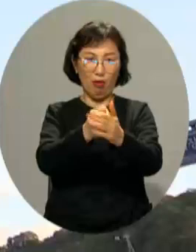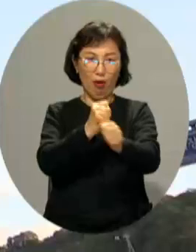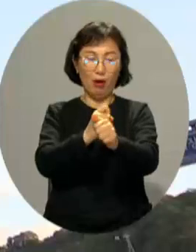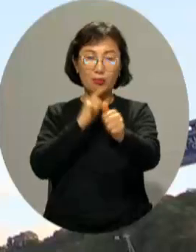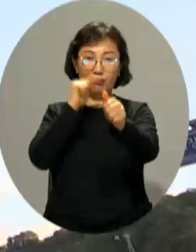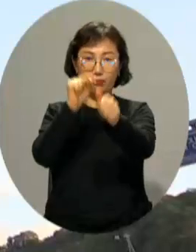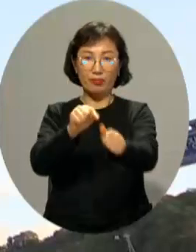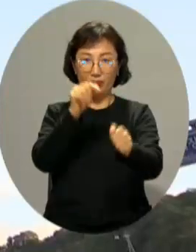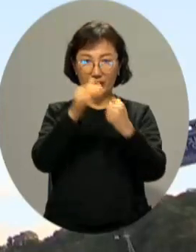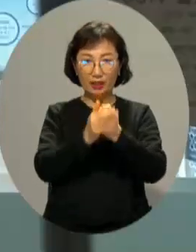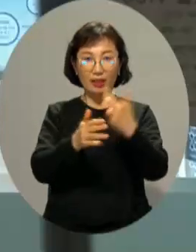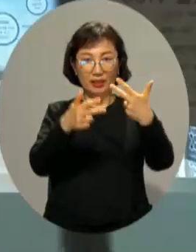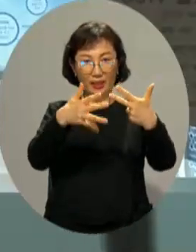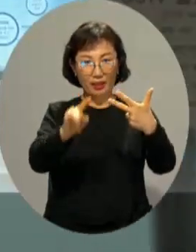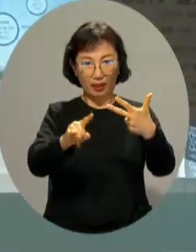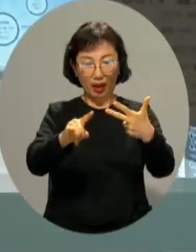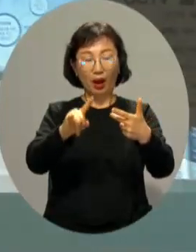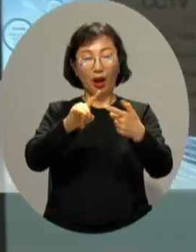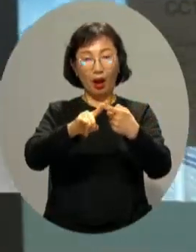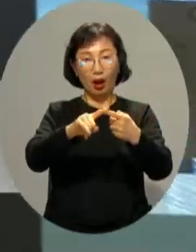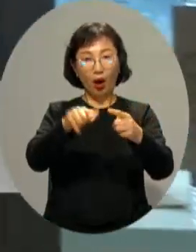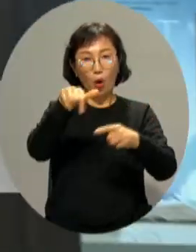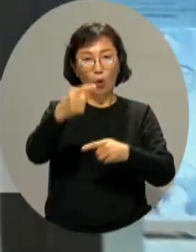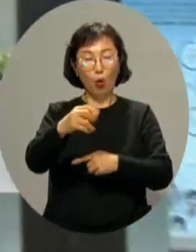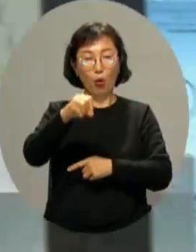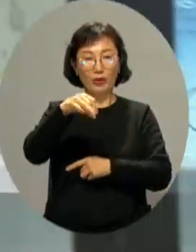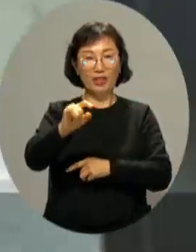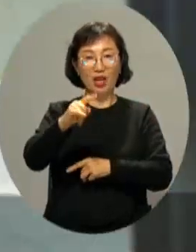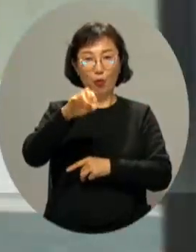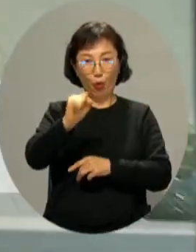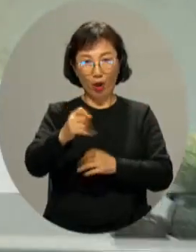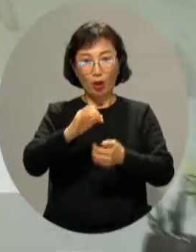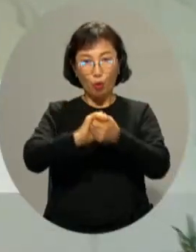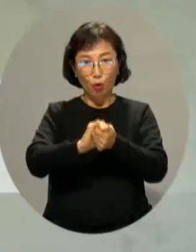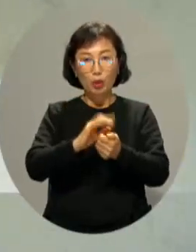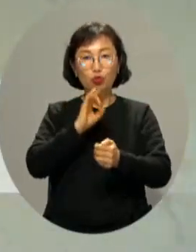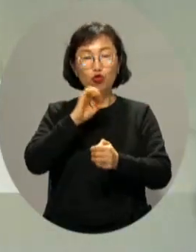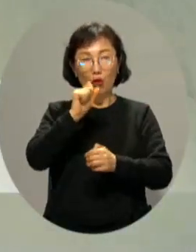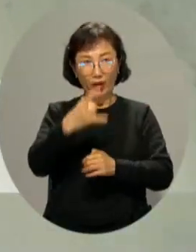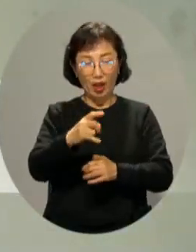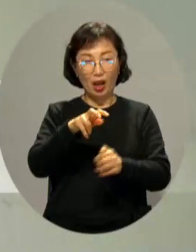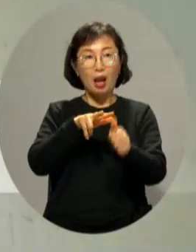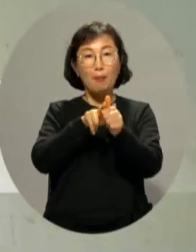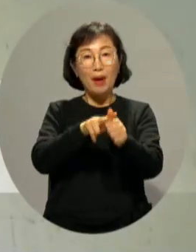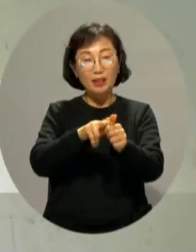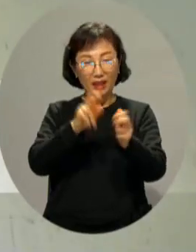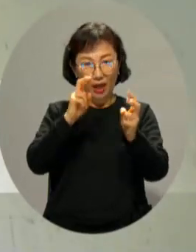7대 공제회, 농생명산업수도 실현을 위한 농협중앙회,